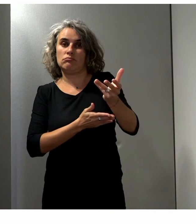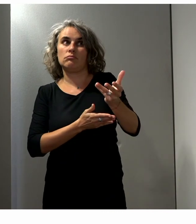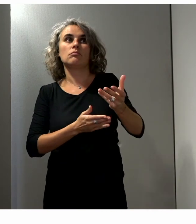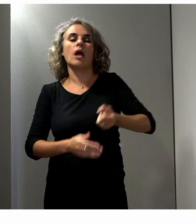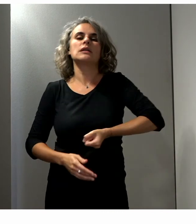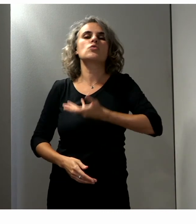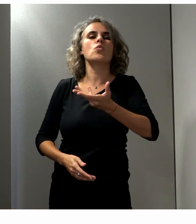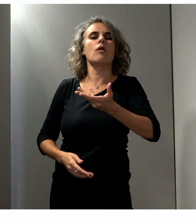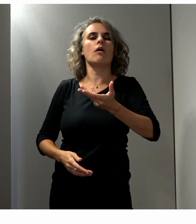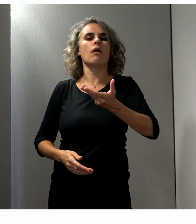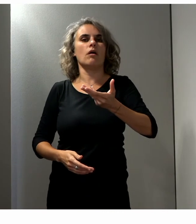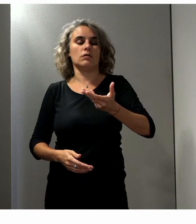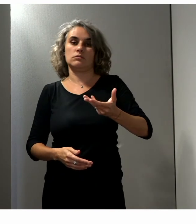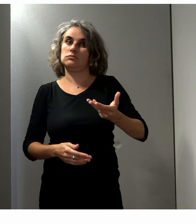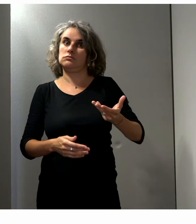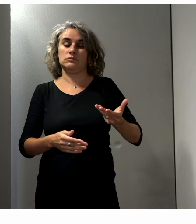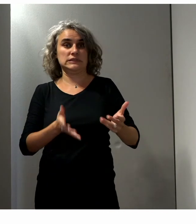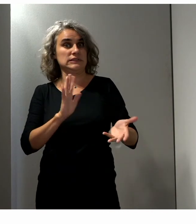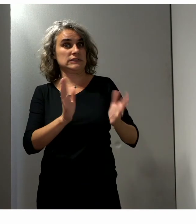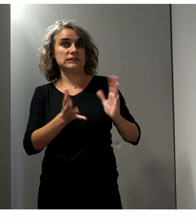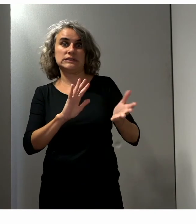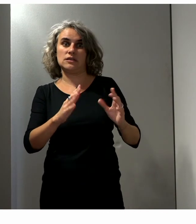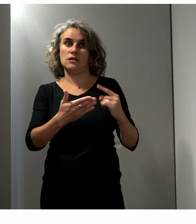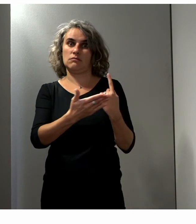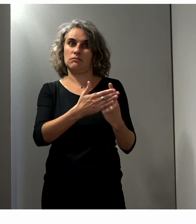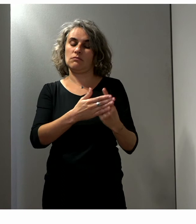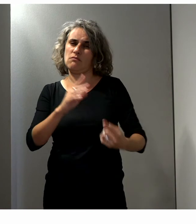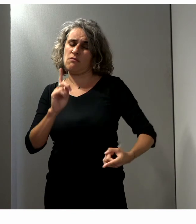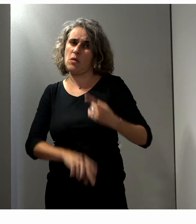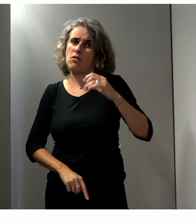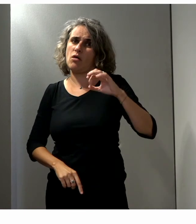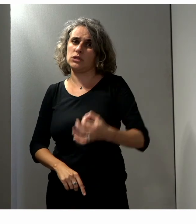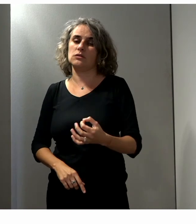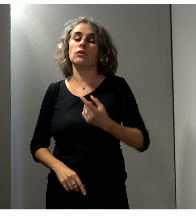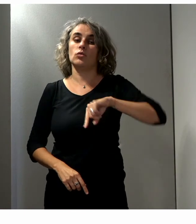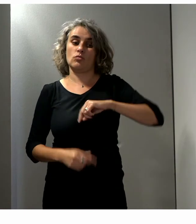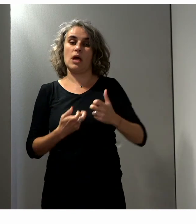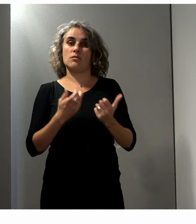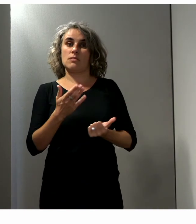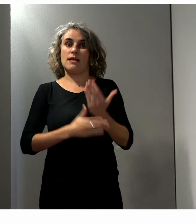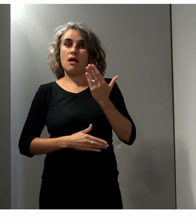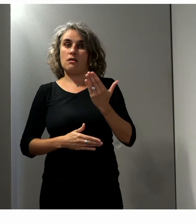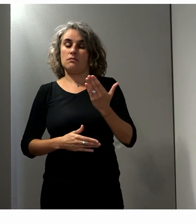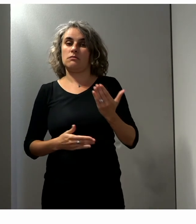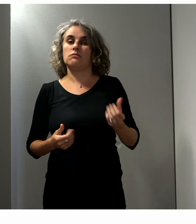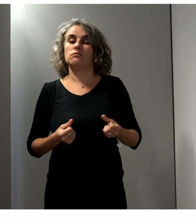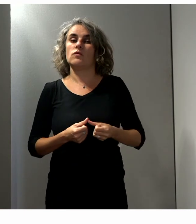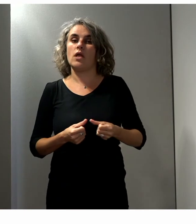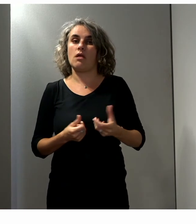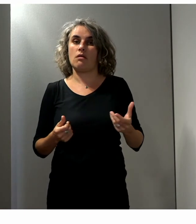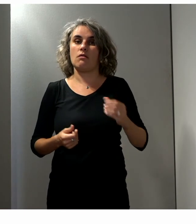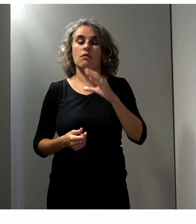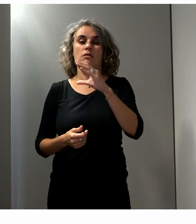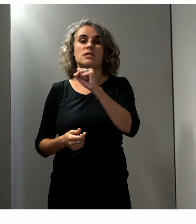retransmission des discours en langage des signes était une grande attention. Nous-mêmes, ce matin, on faisait une présentation